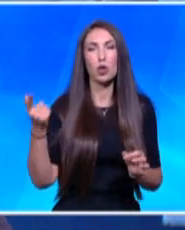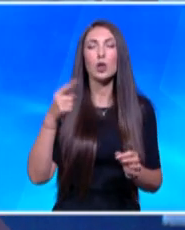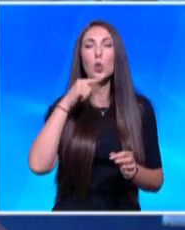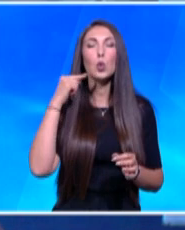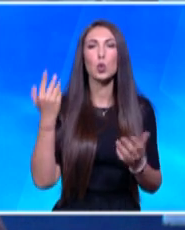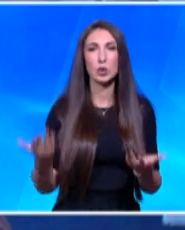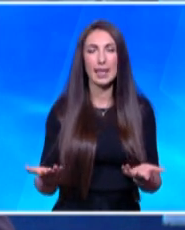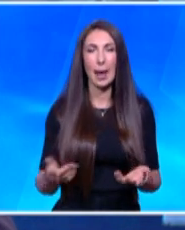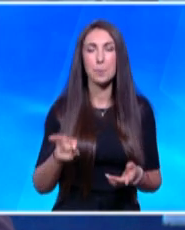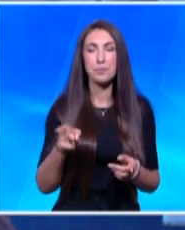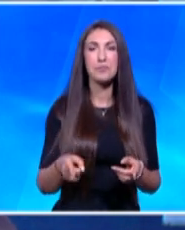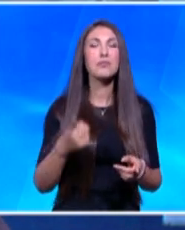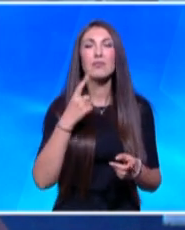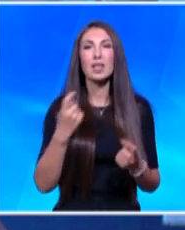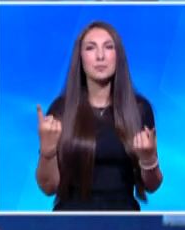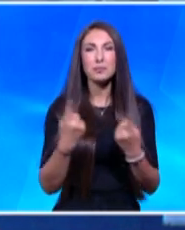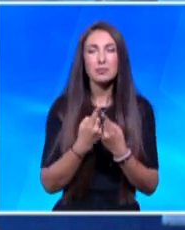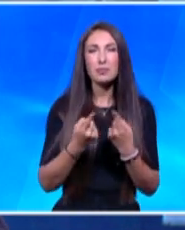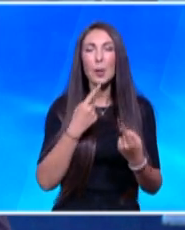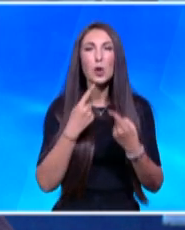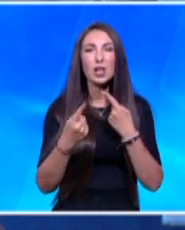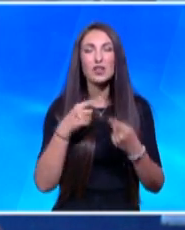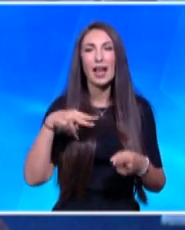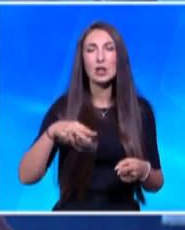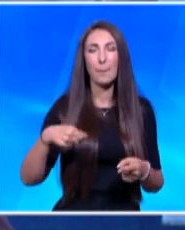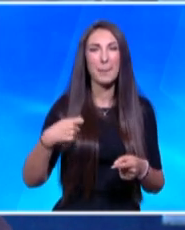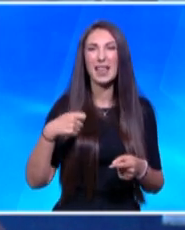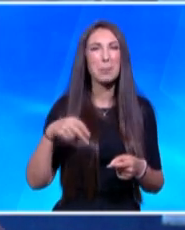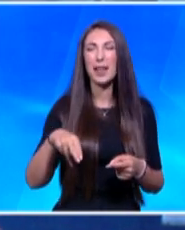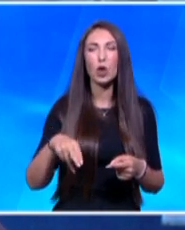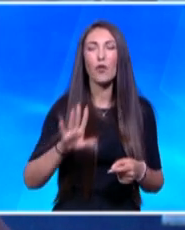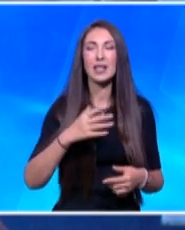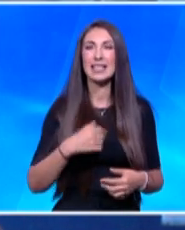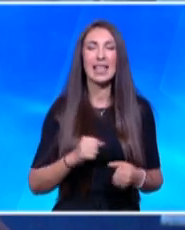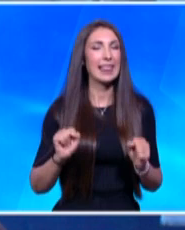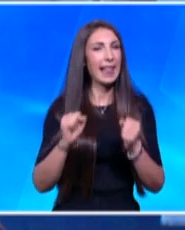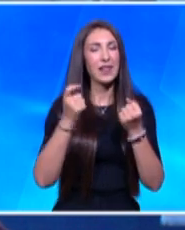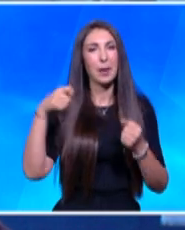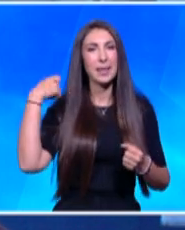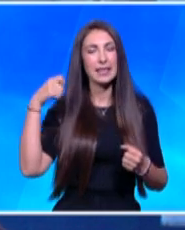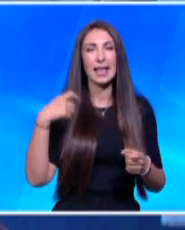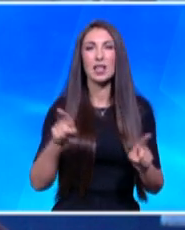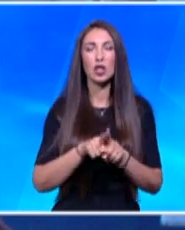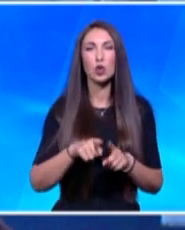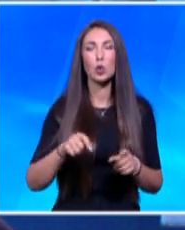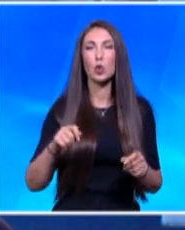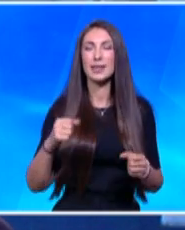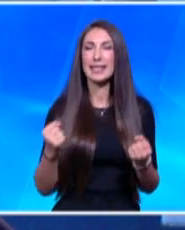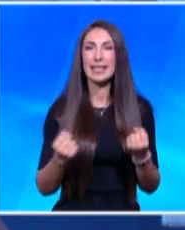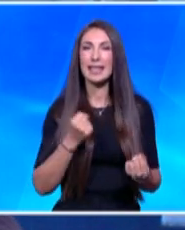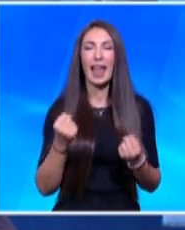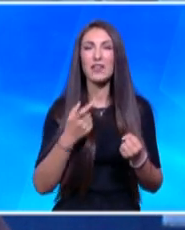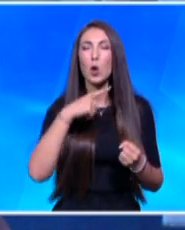че посредничеството на Алексей Петров много е изнервило президента конкретно от вътрешнополитическите фактори, много е изнервило и Руската федерация, тъй